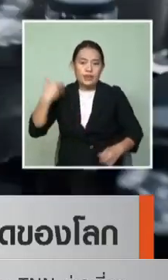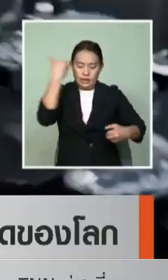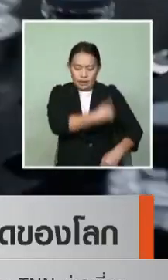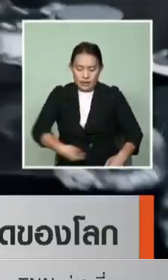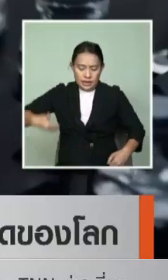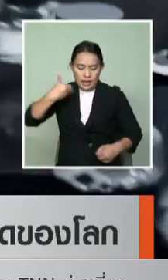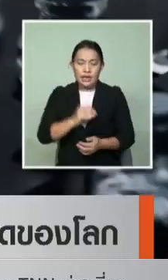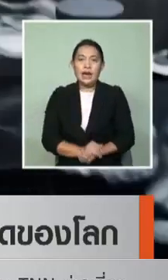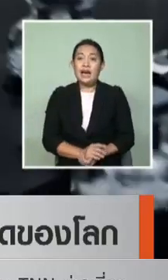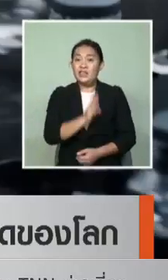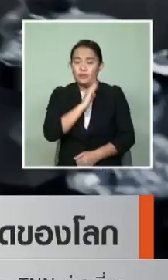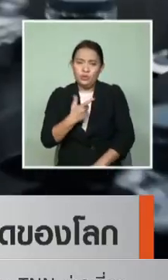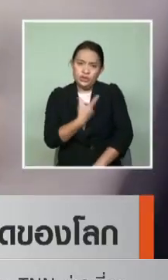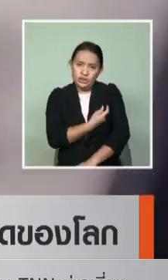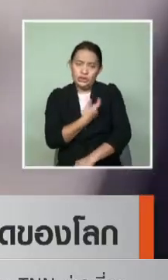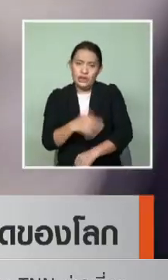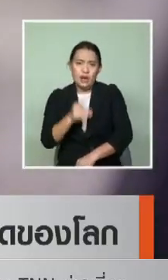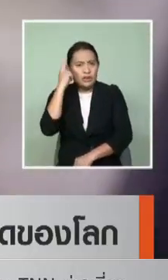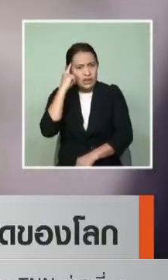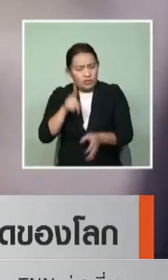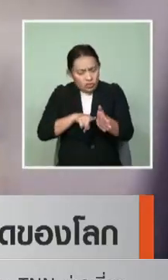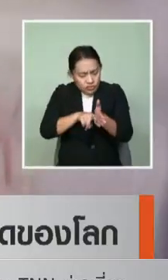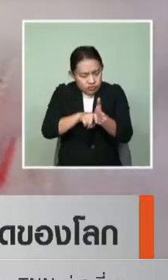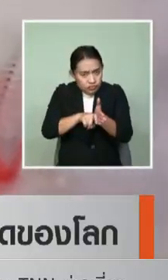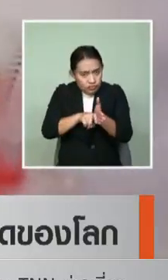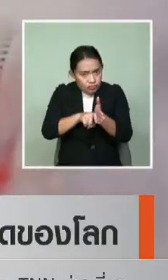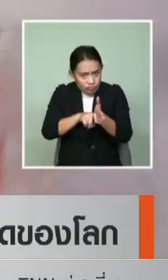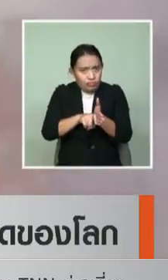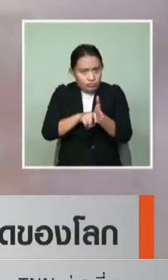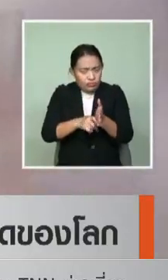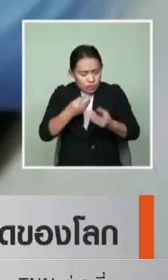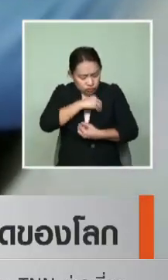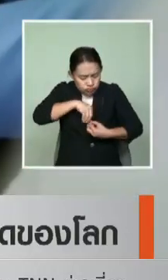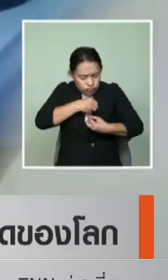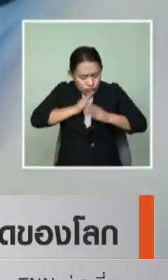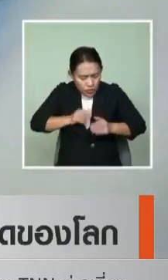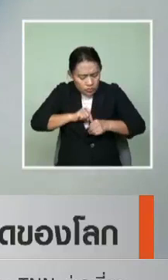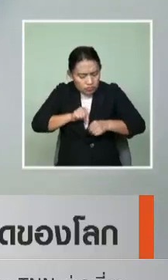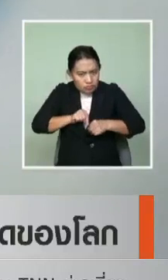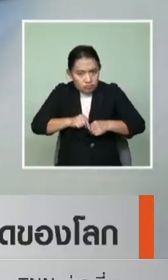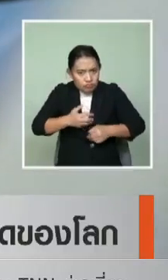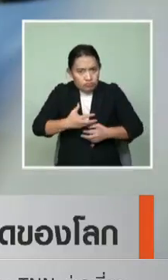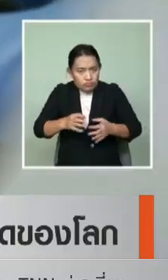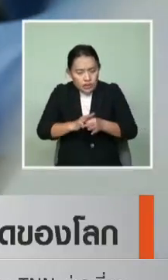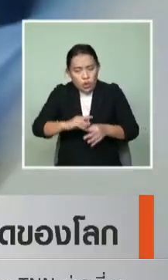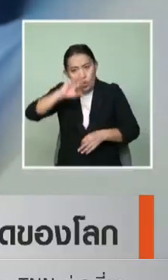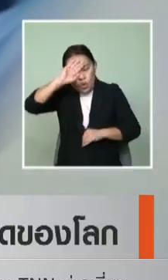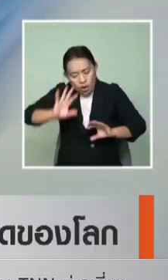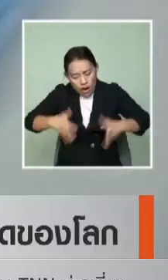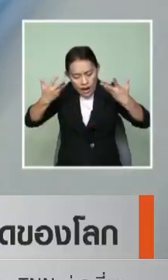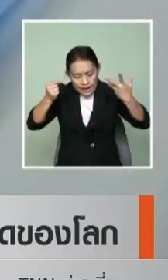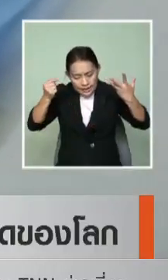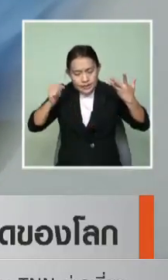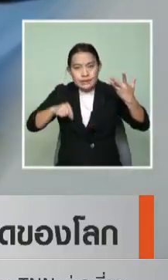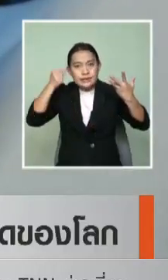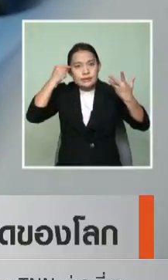าเกิดฉีดเข้าไปปุ๊บเนี่ยมันก็จะไปฆ่าเชื้อไวรัสโคโรนาสายพันธุ์ใหม่อยู่ในตัวมนุษย์พอดีเลยแล้วก็มันจะทำให้โรคเนี้ยหายราวปาฏิ